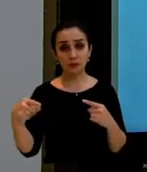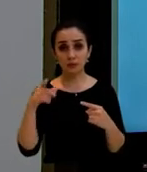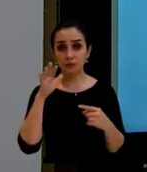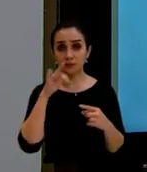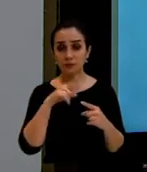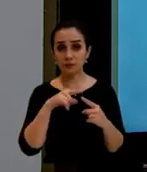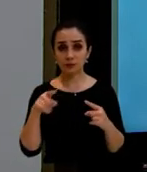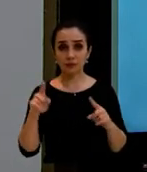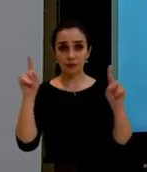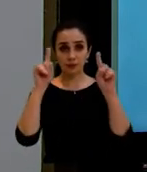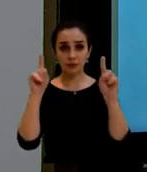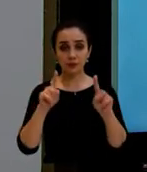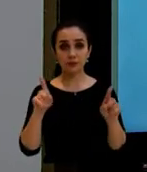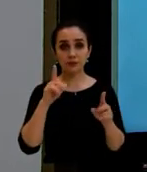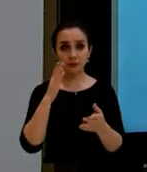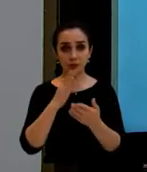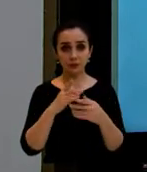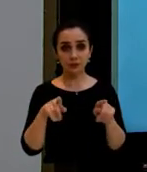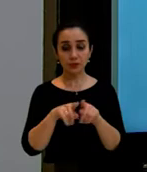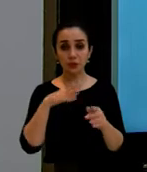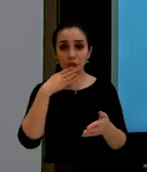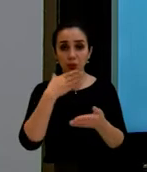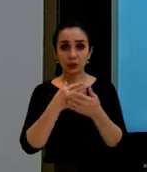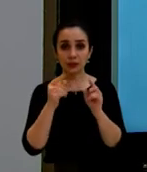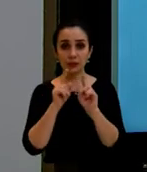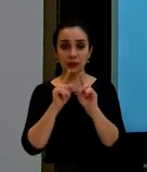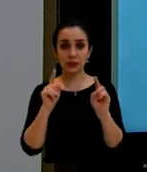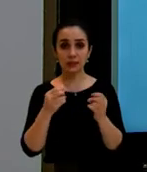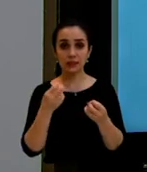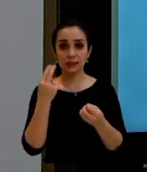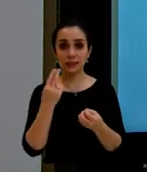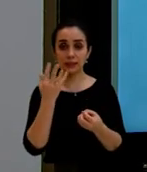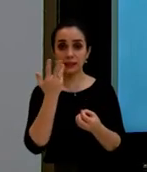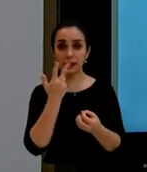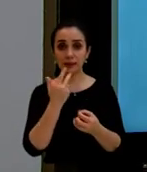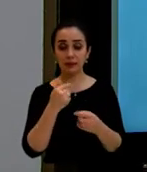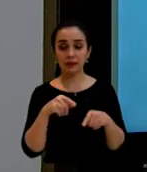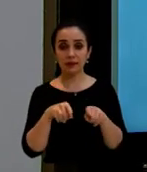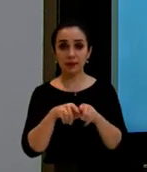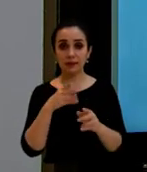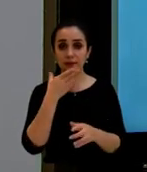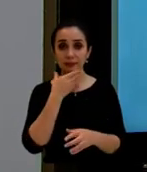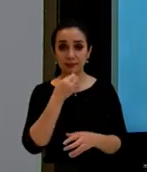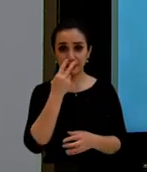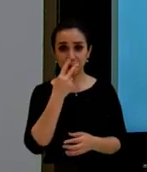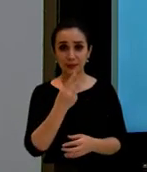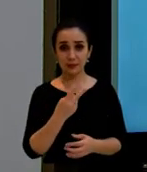года звезда тоже имеет свой особый свет. Посмотрите, как красиво.